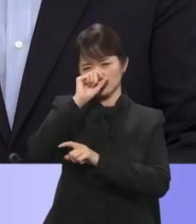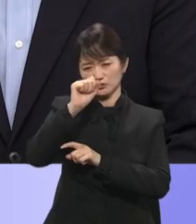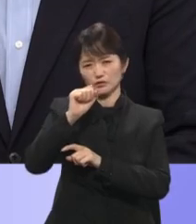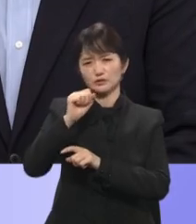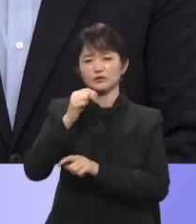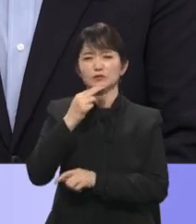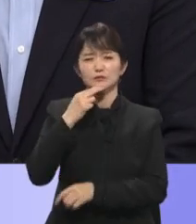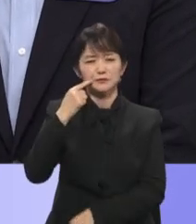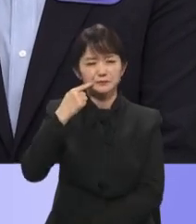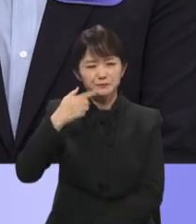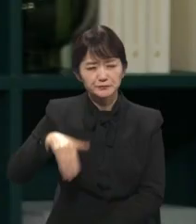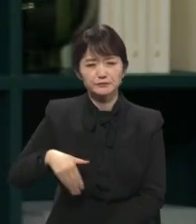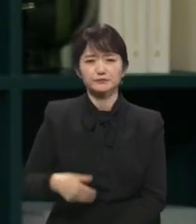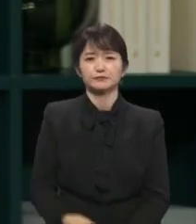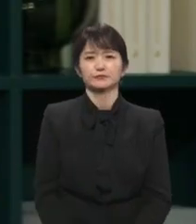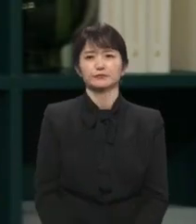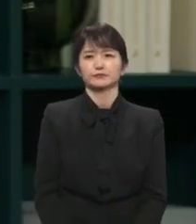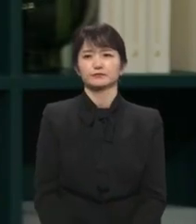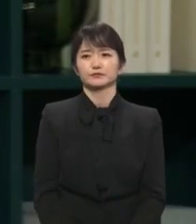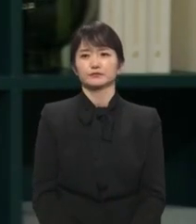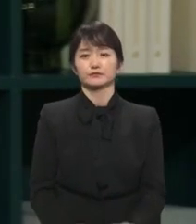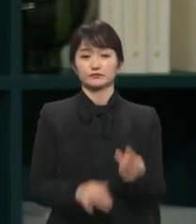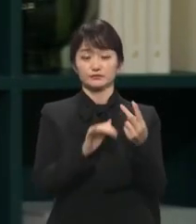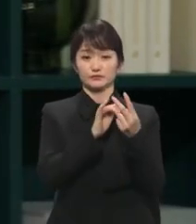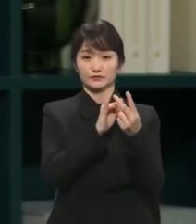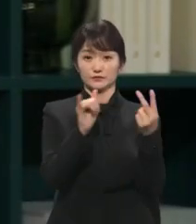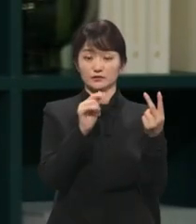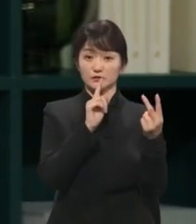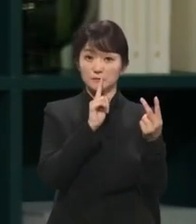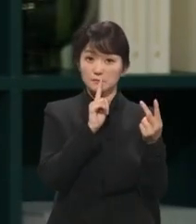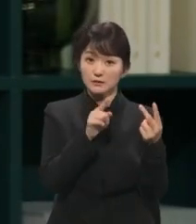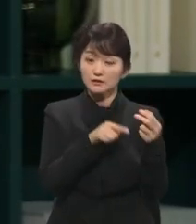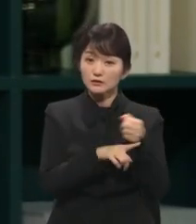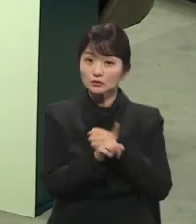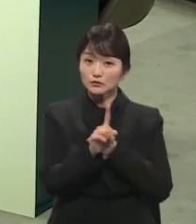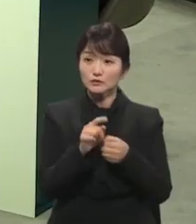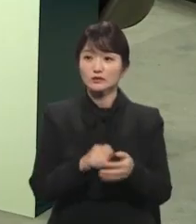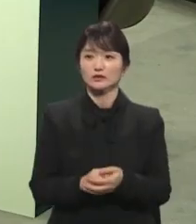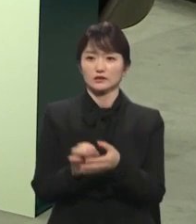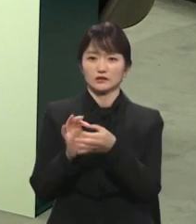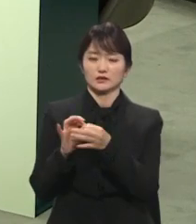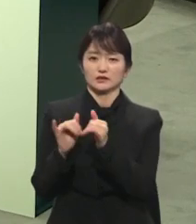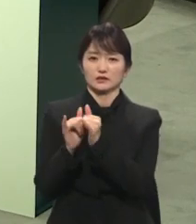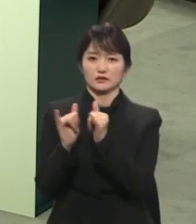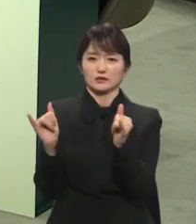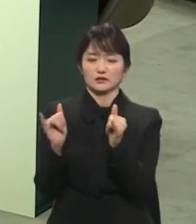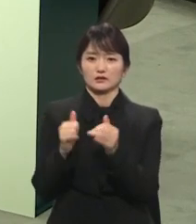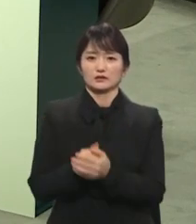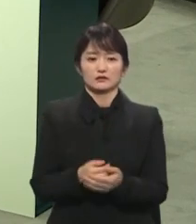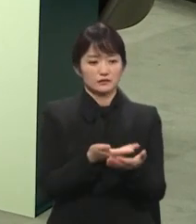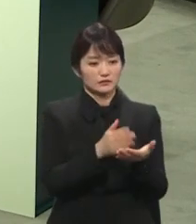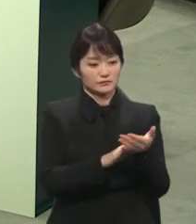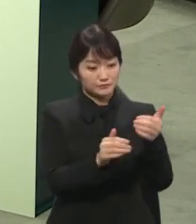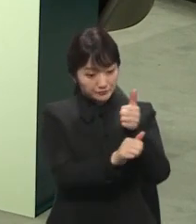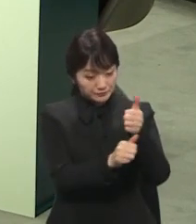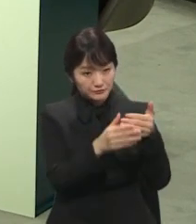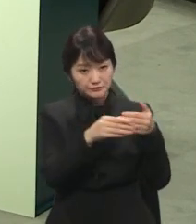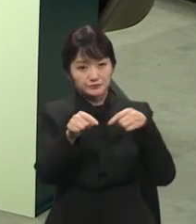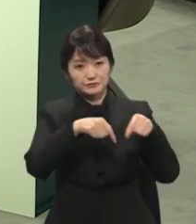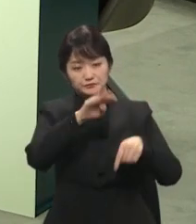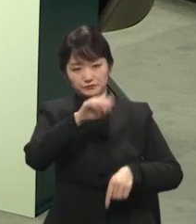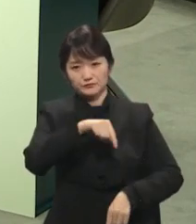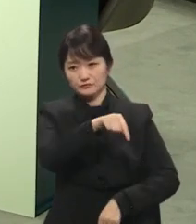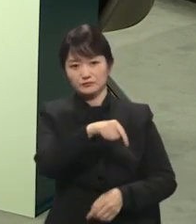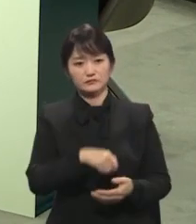알겠습니다 자 두 분의 말씀하신 이유 때문일까요이 당사자들이 이제 혁신이게 혹은 또 지도부에게